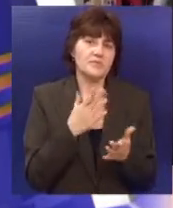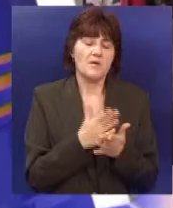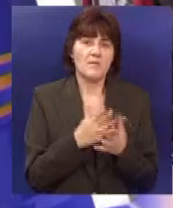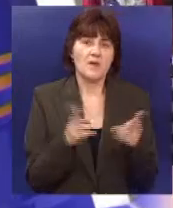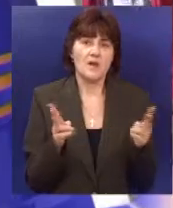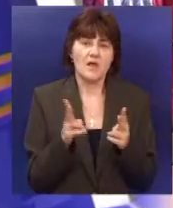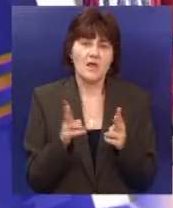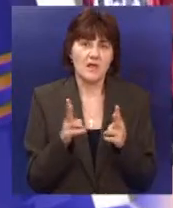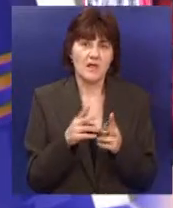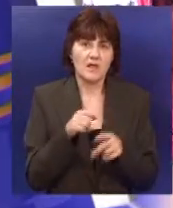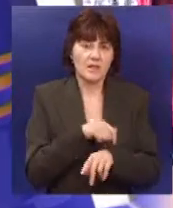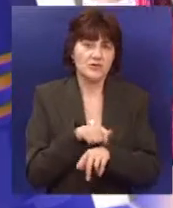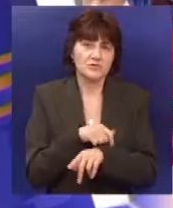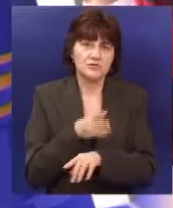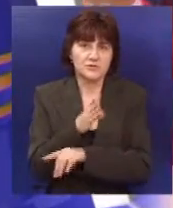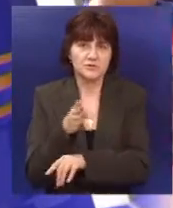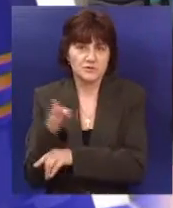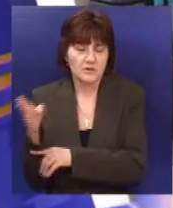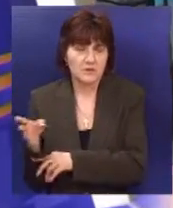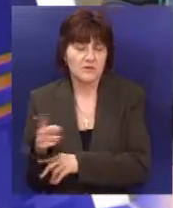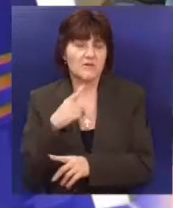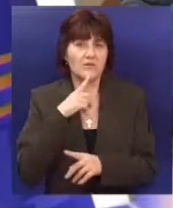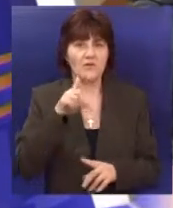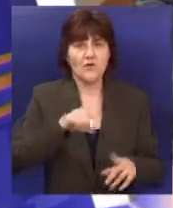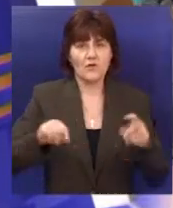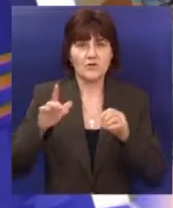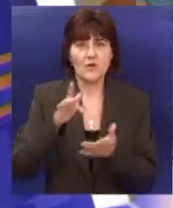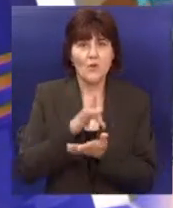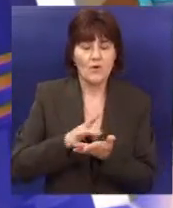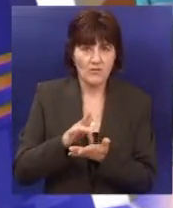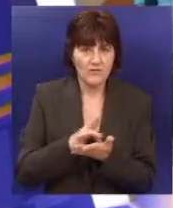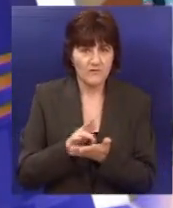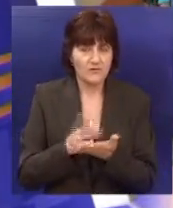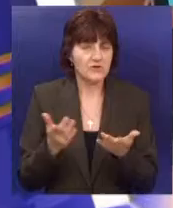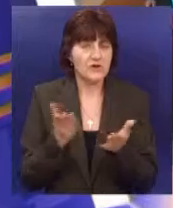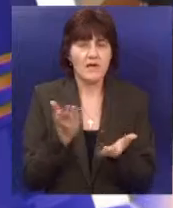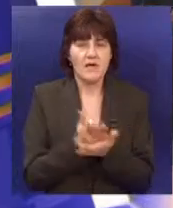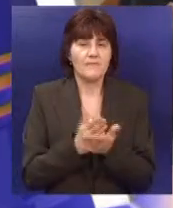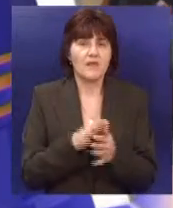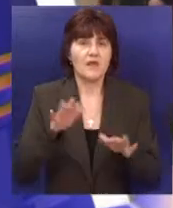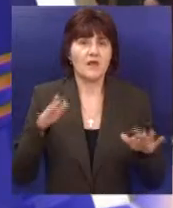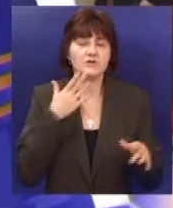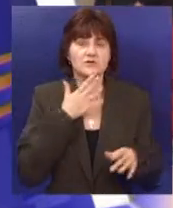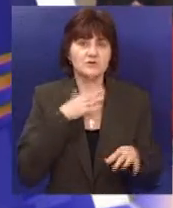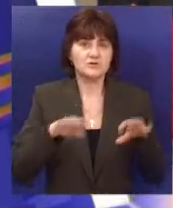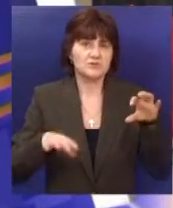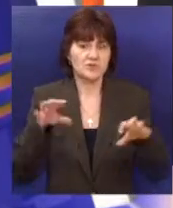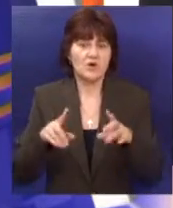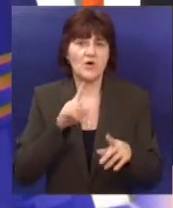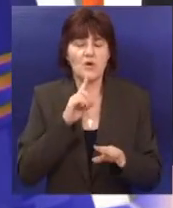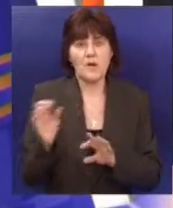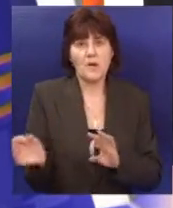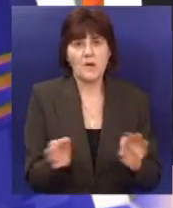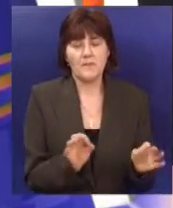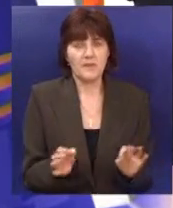školom, prisustvovali kratko na određenim časovima, a nakon toga odlazili u dvorište gdje su ih dočekali učenici Politehničke škole